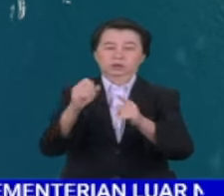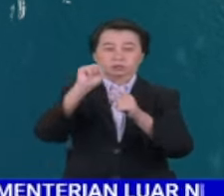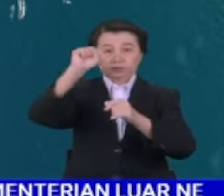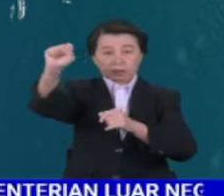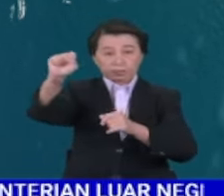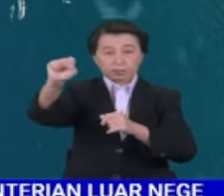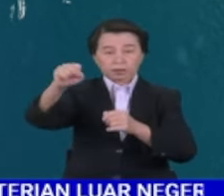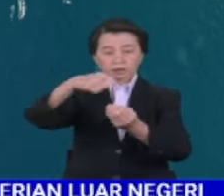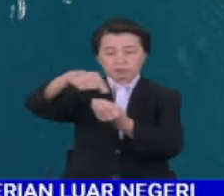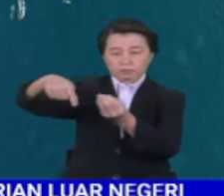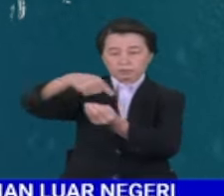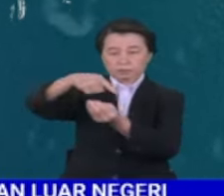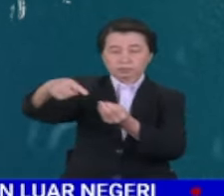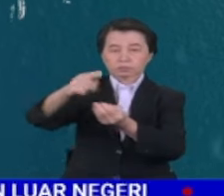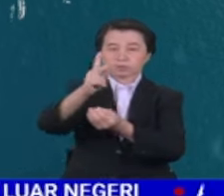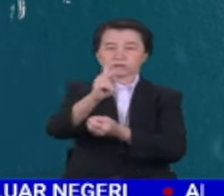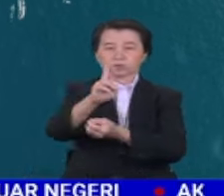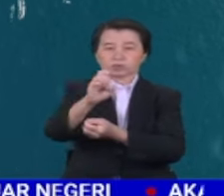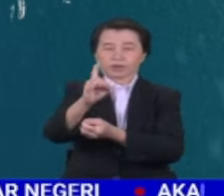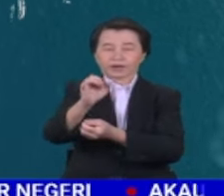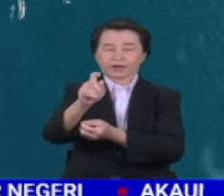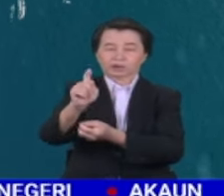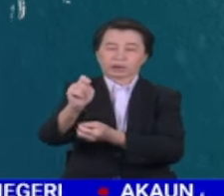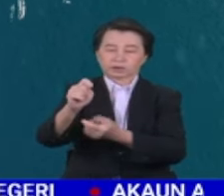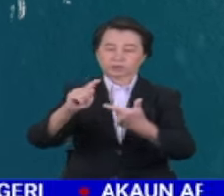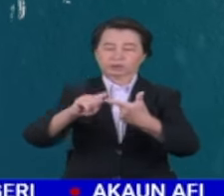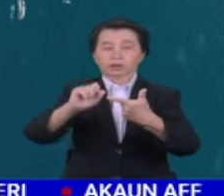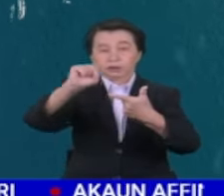Saba di sekitar bagian kuda